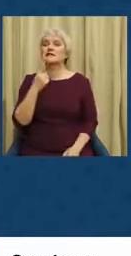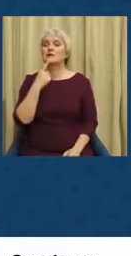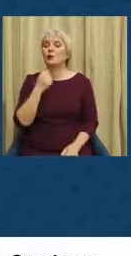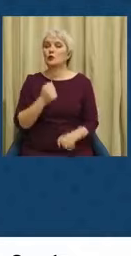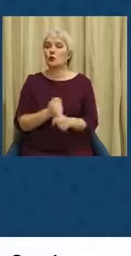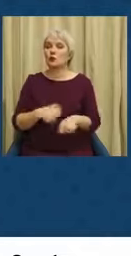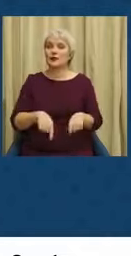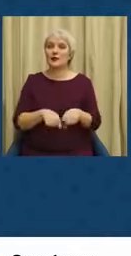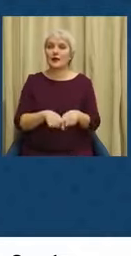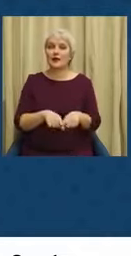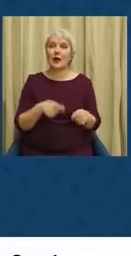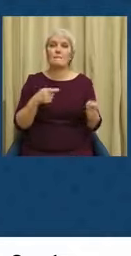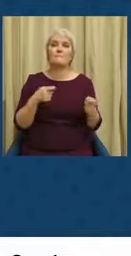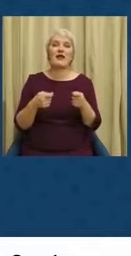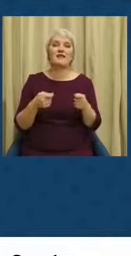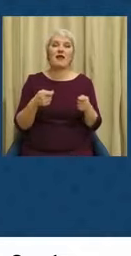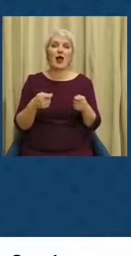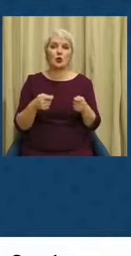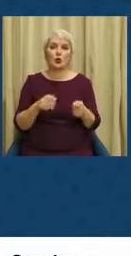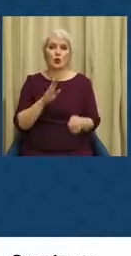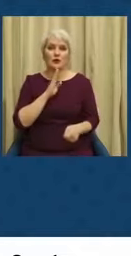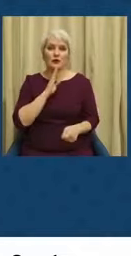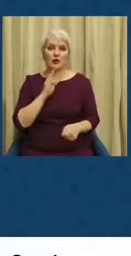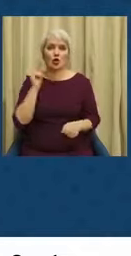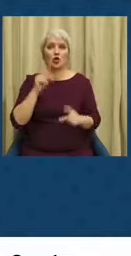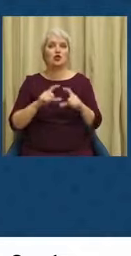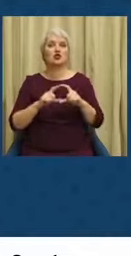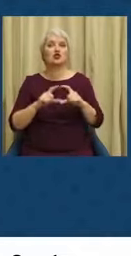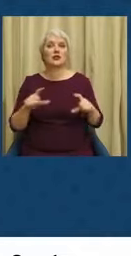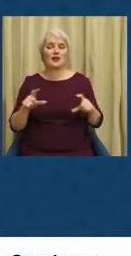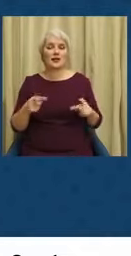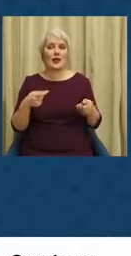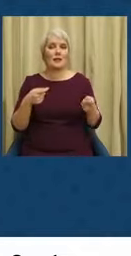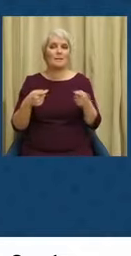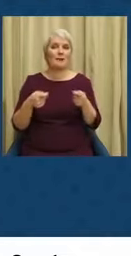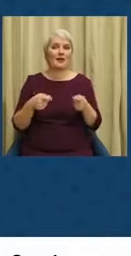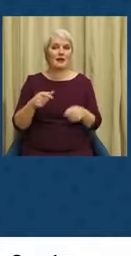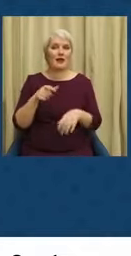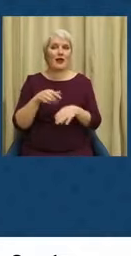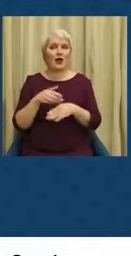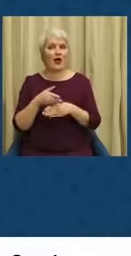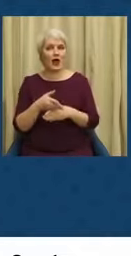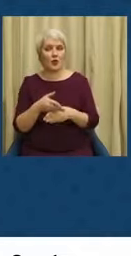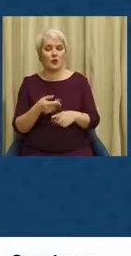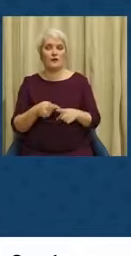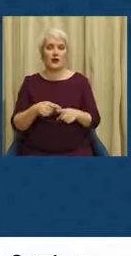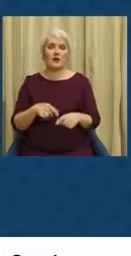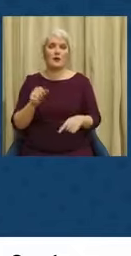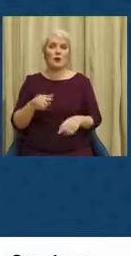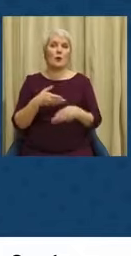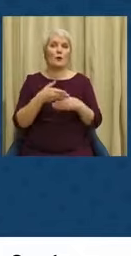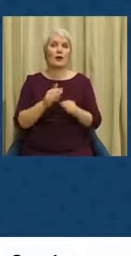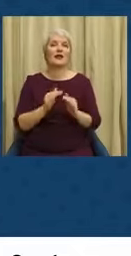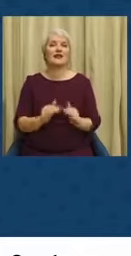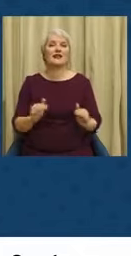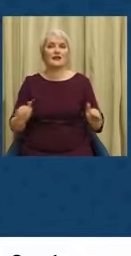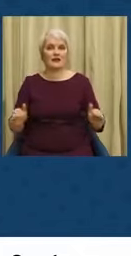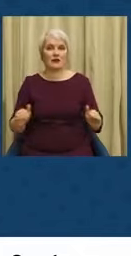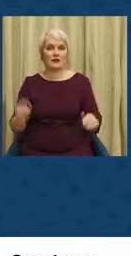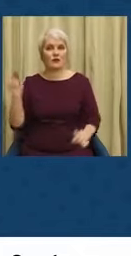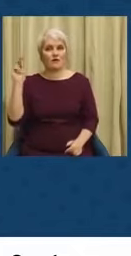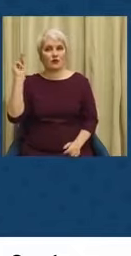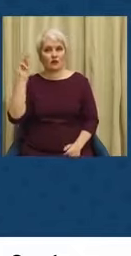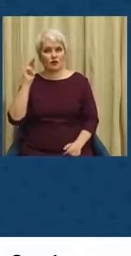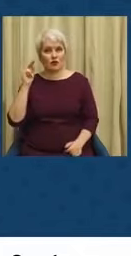зробити таких медіаторів, шкільних таких медіаторів, які би допомагали дітям саме в